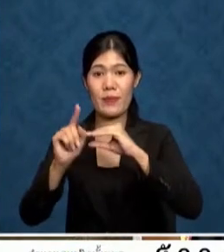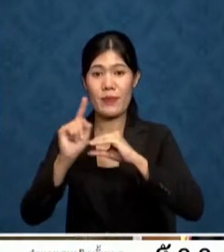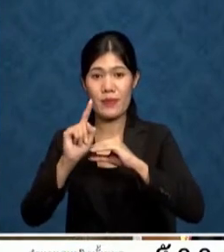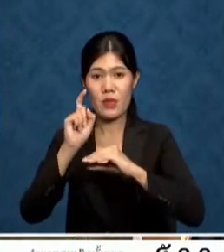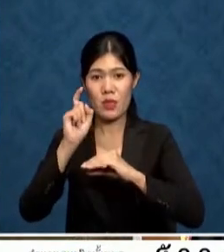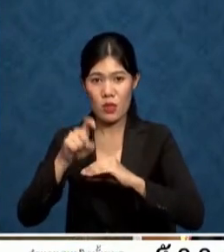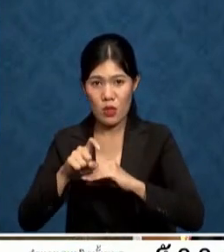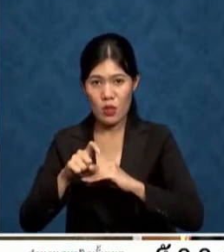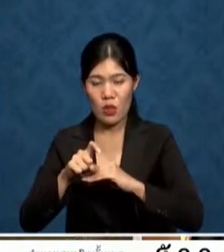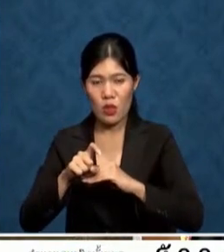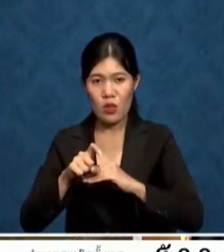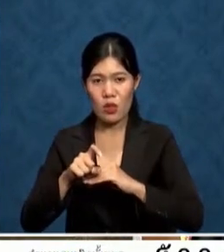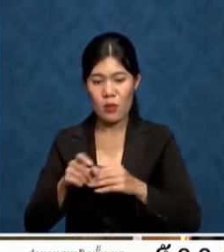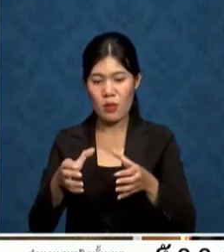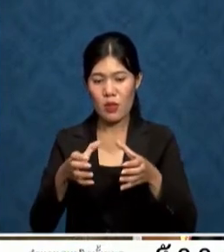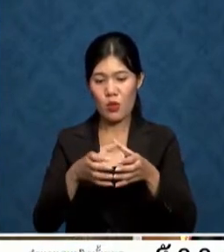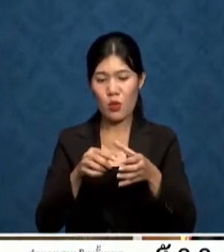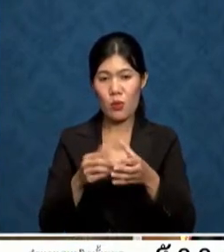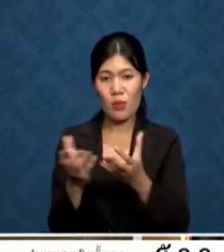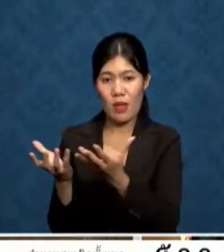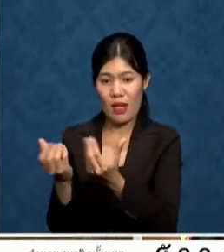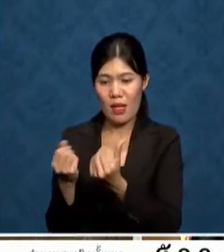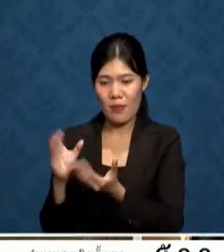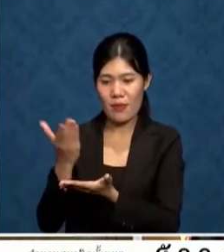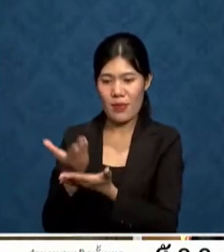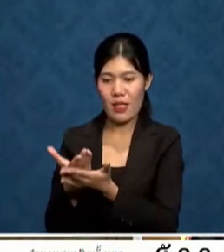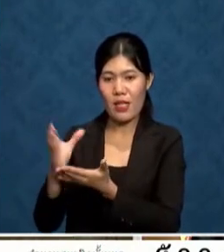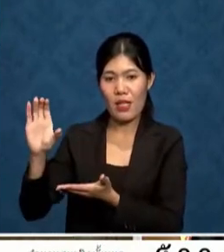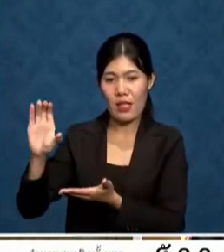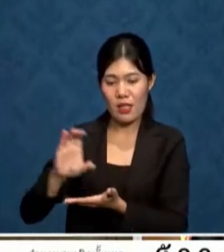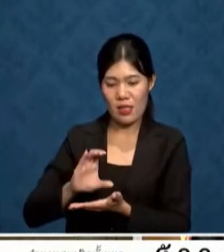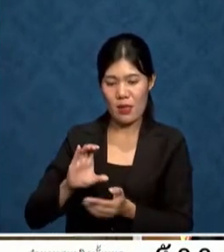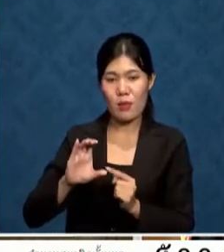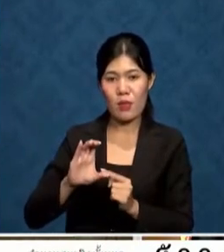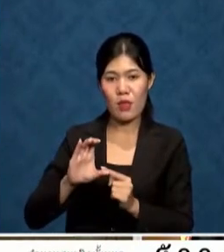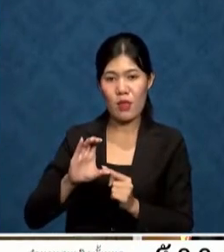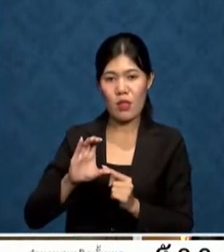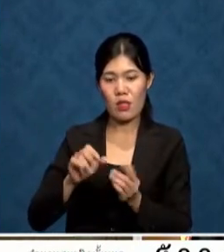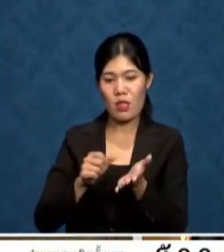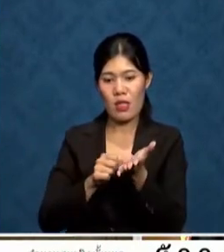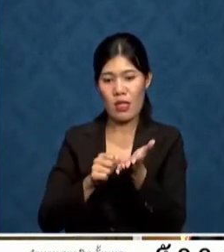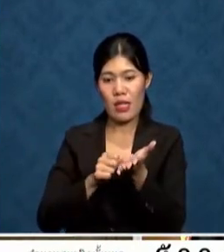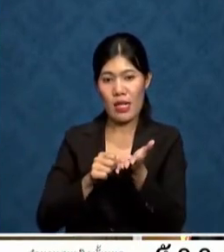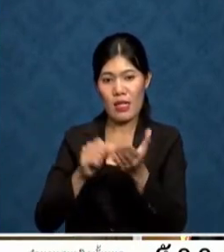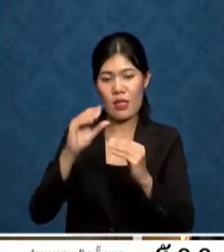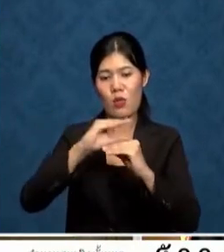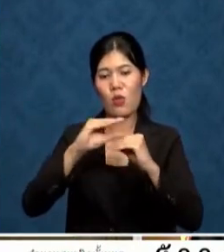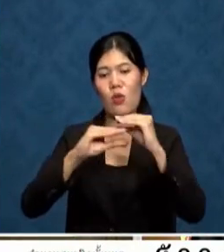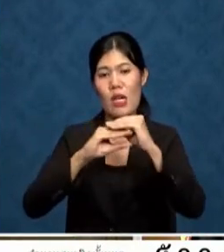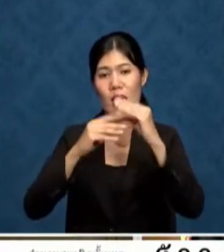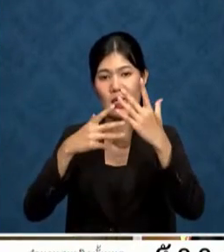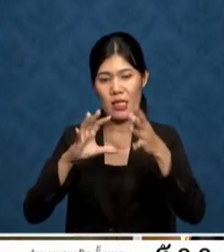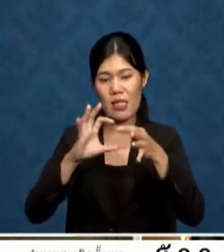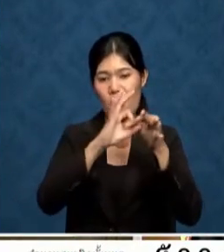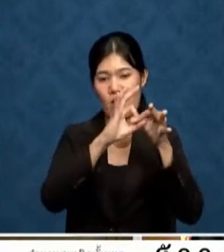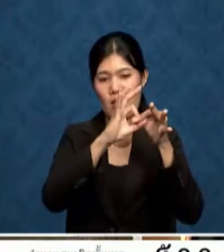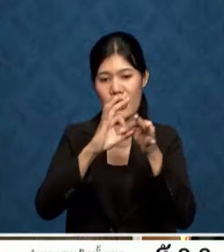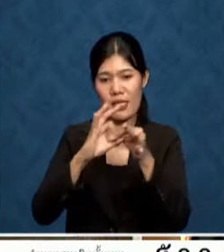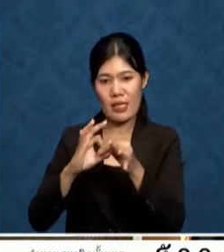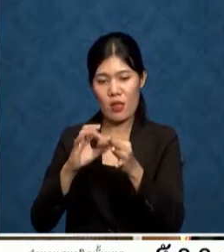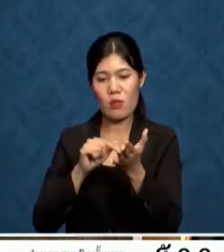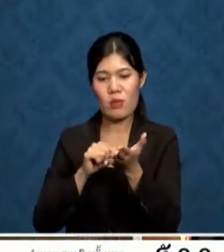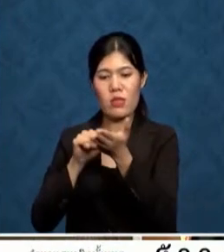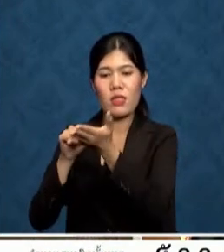ใช้หน่วยรับงบประมาณปกติให้เขาปรับโครงการเดิมเขียนโครงการให้สอดคล้องกับสิ่งที่ท่านเสนอนะครับ